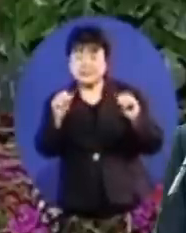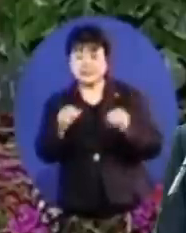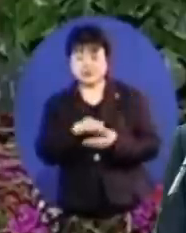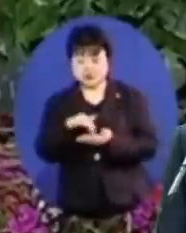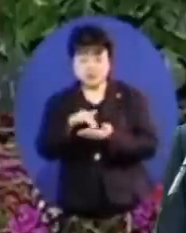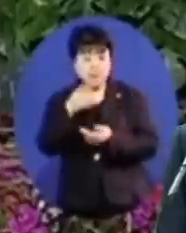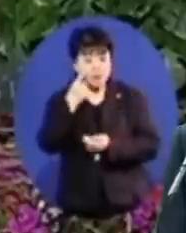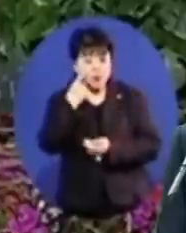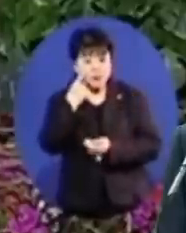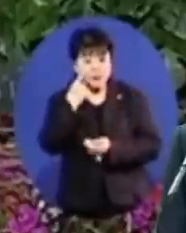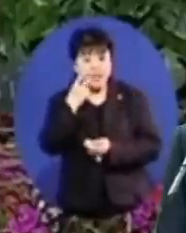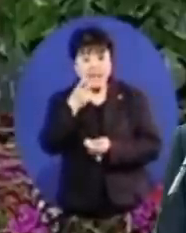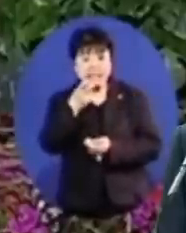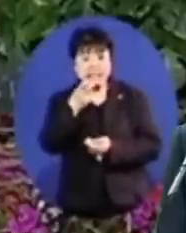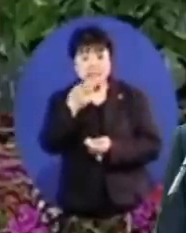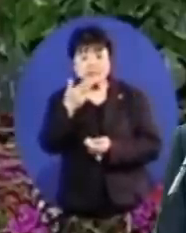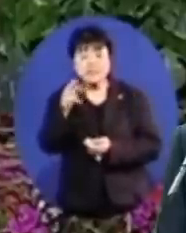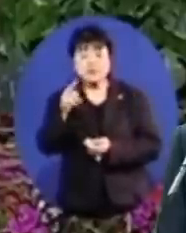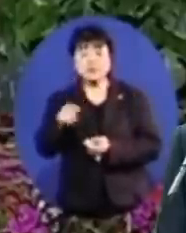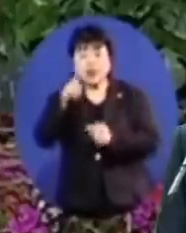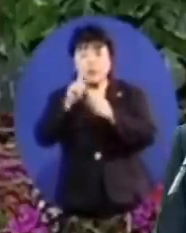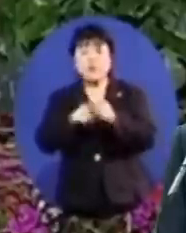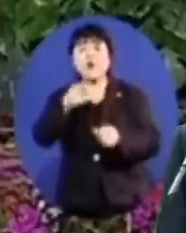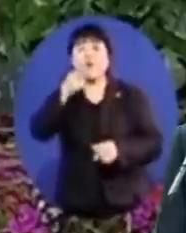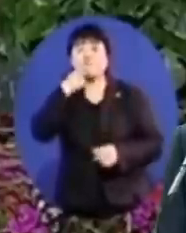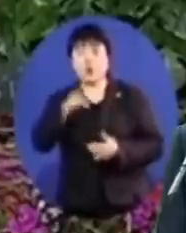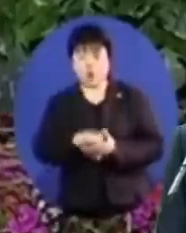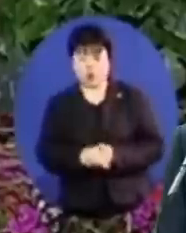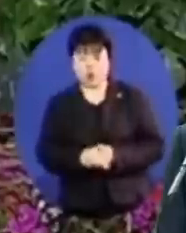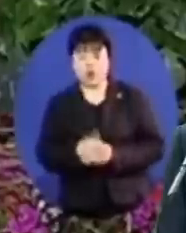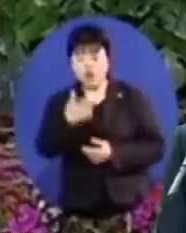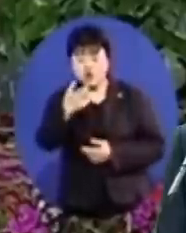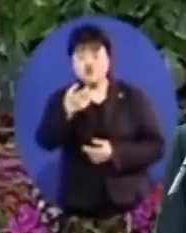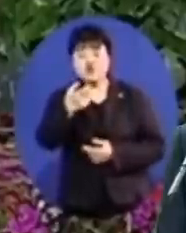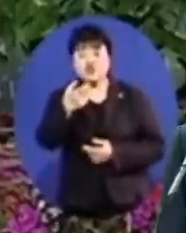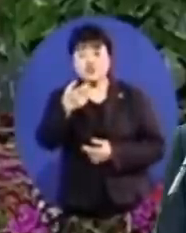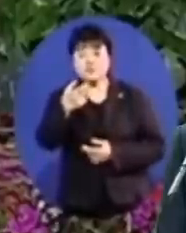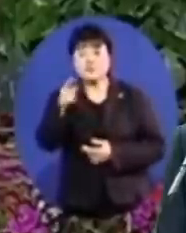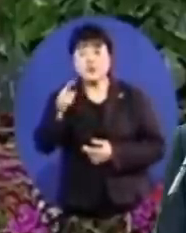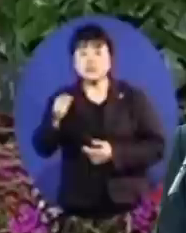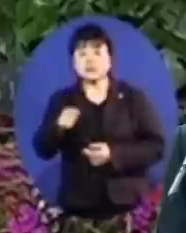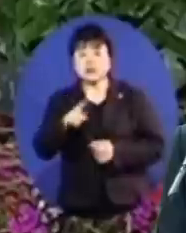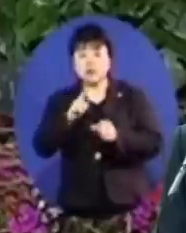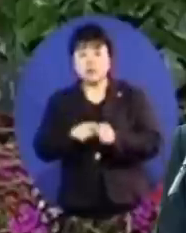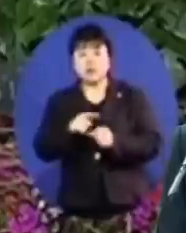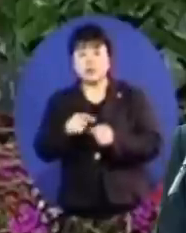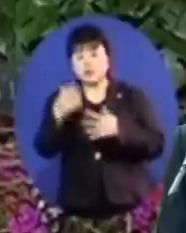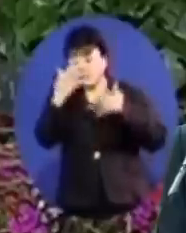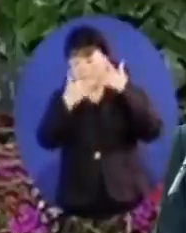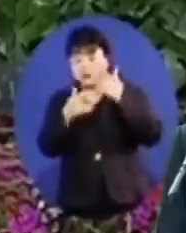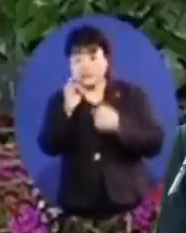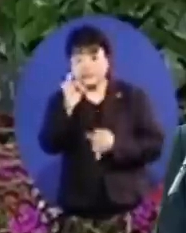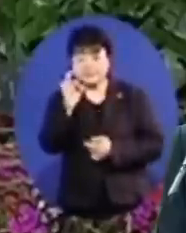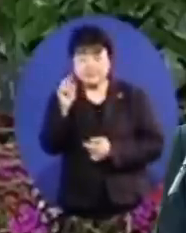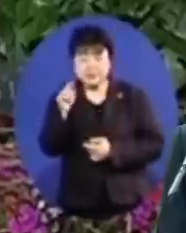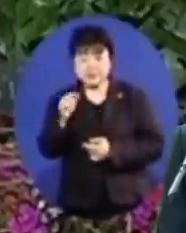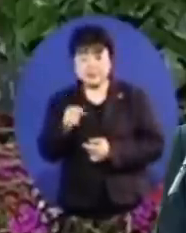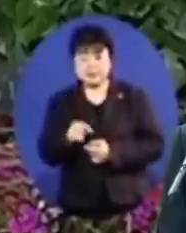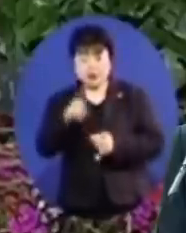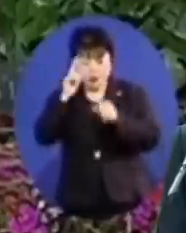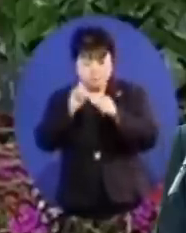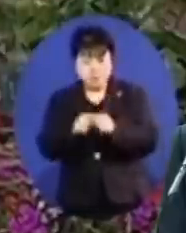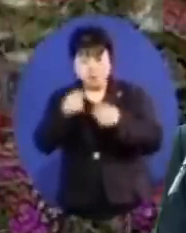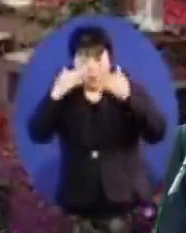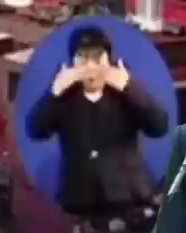결과 27%는 목표가 없고 60%는 목표가 희미하며 10%는 단기 목표를